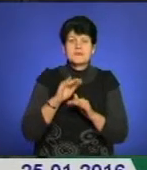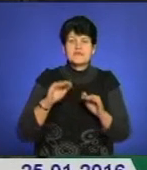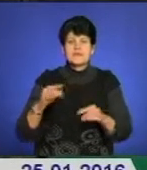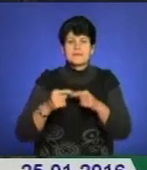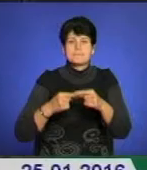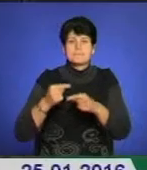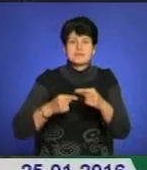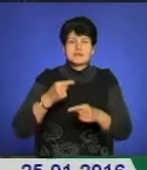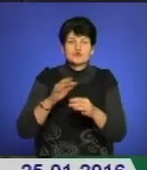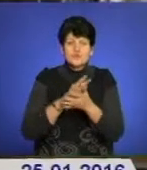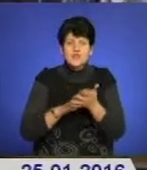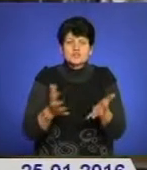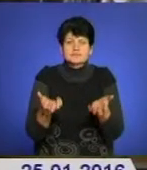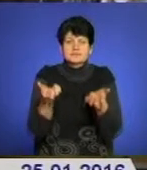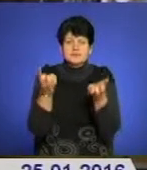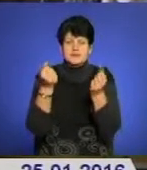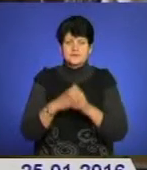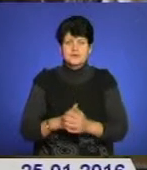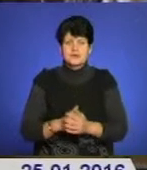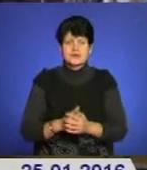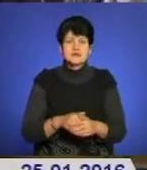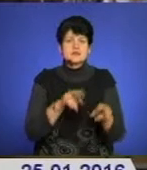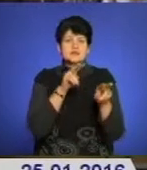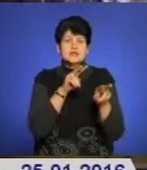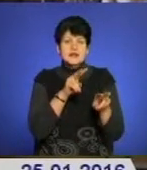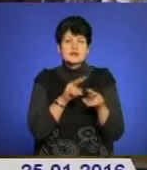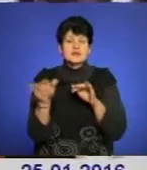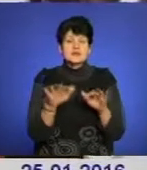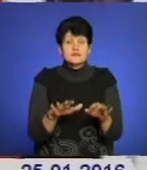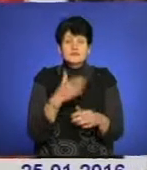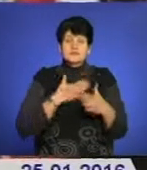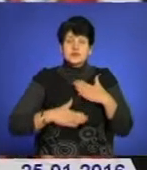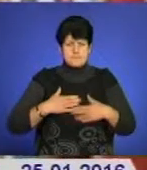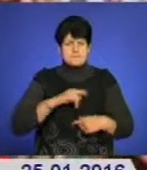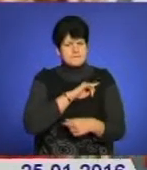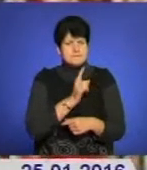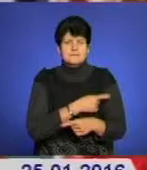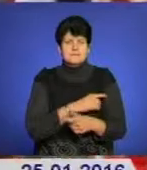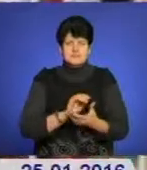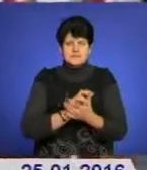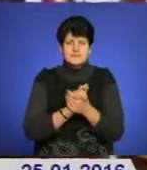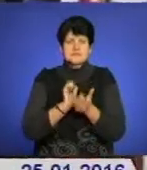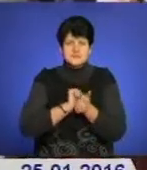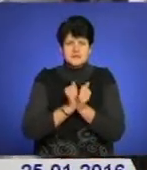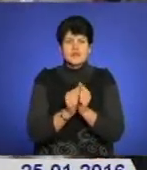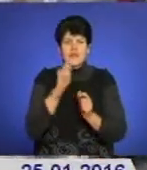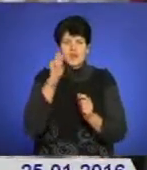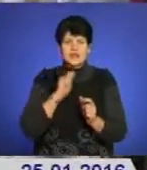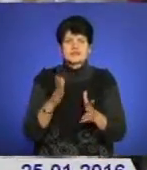передаємо це, щоб вони далі підтримували це. Спостерігаючи за дійством, радієш. Міцна українська родина, талановиті її діти –